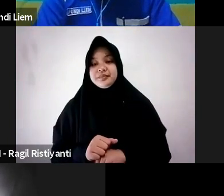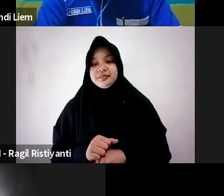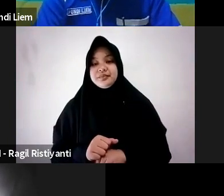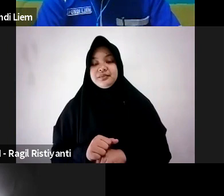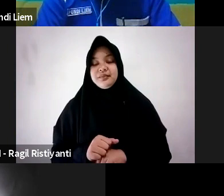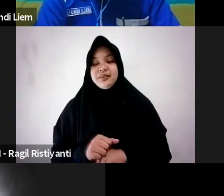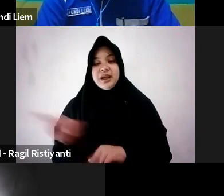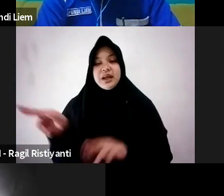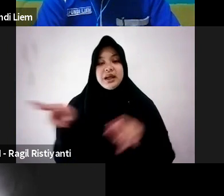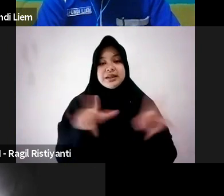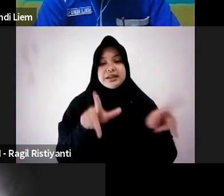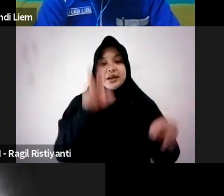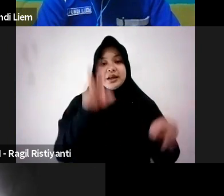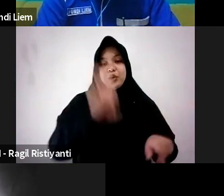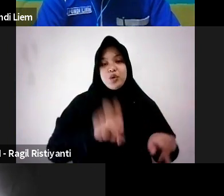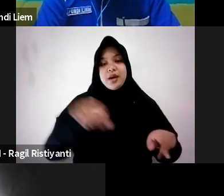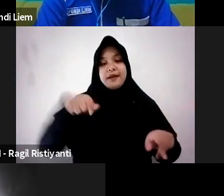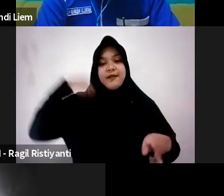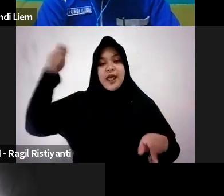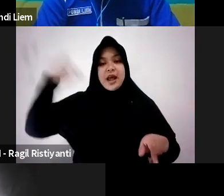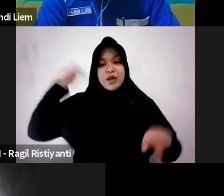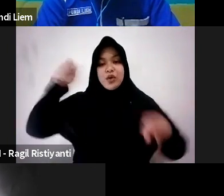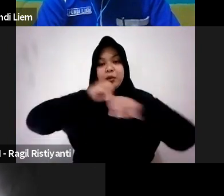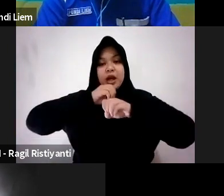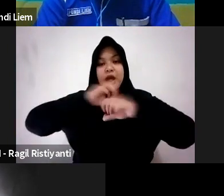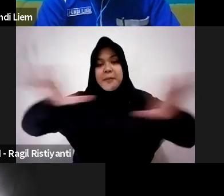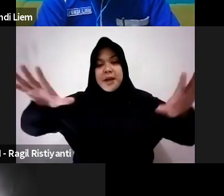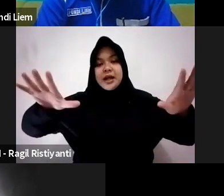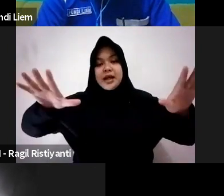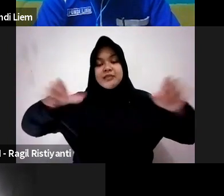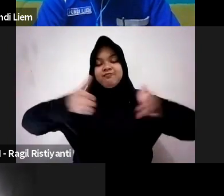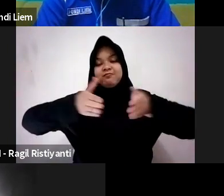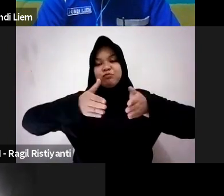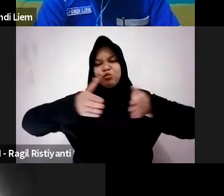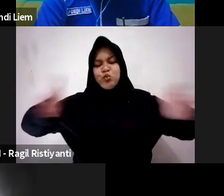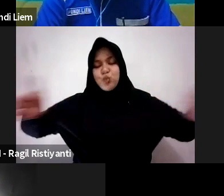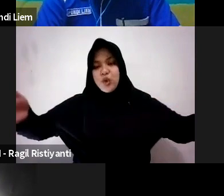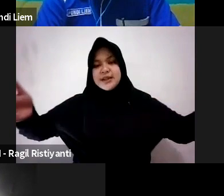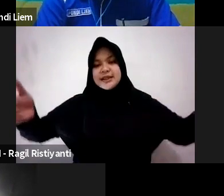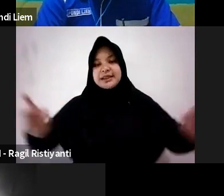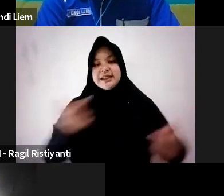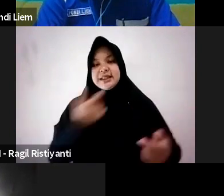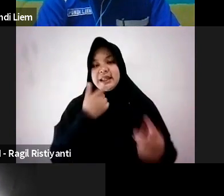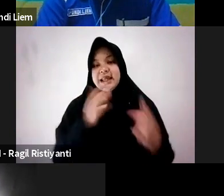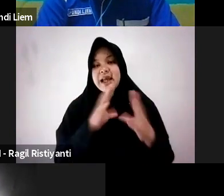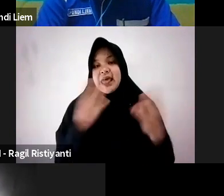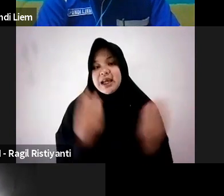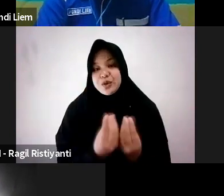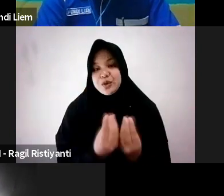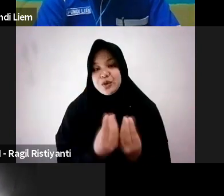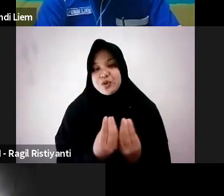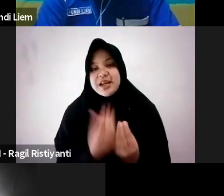menggunakan film ini untuk mengkampanyekan lebih luar oval infusion